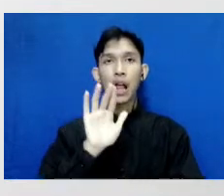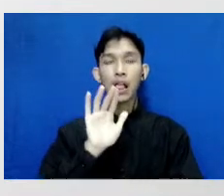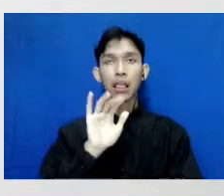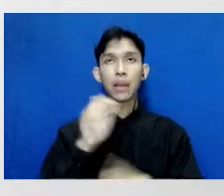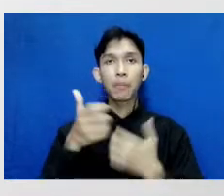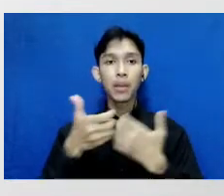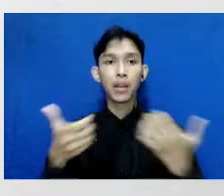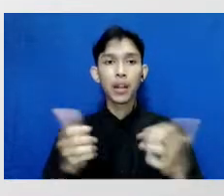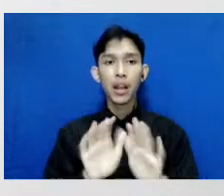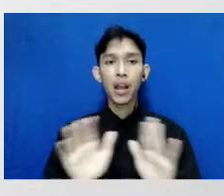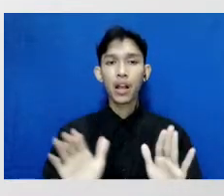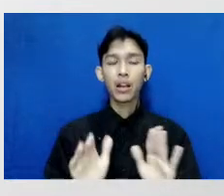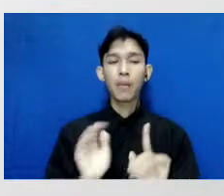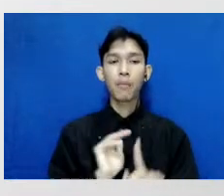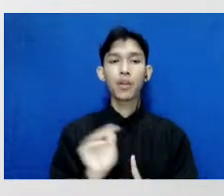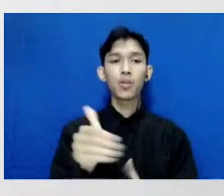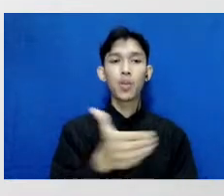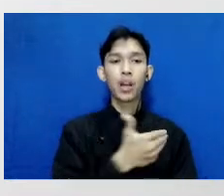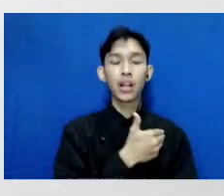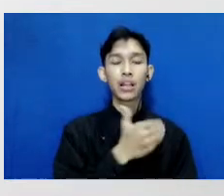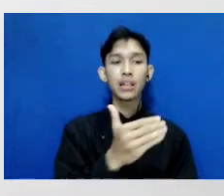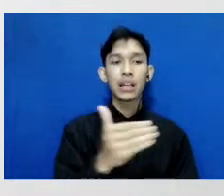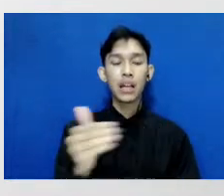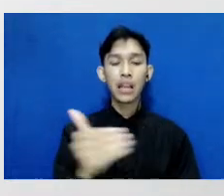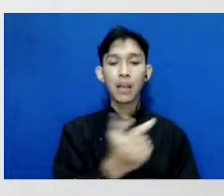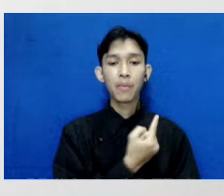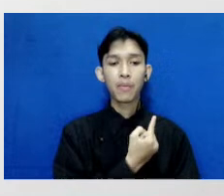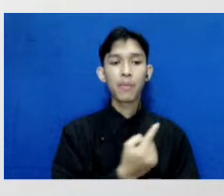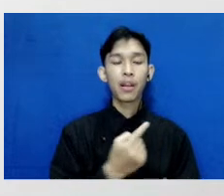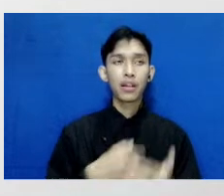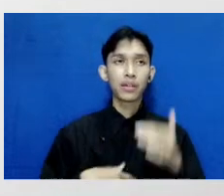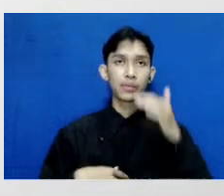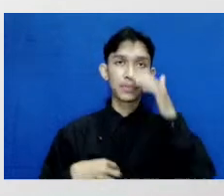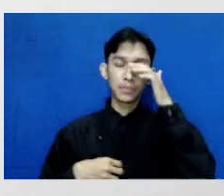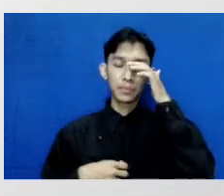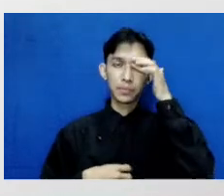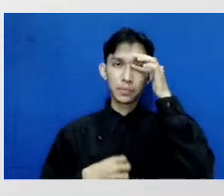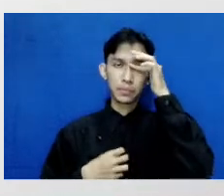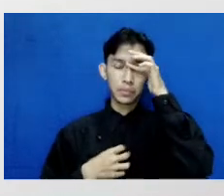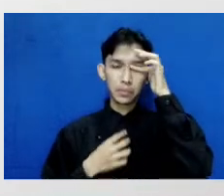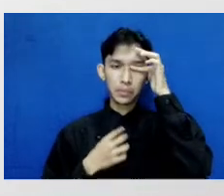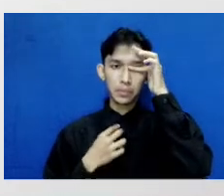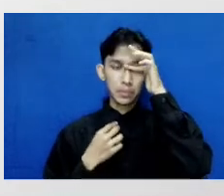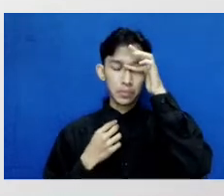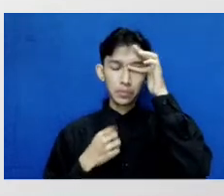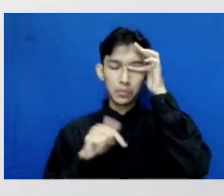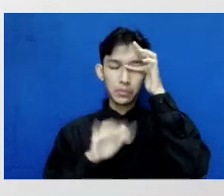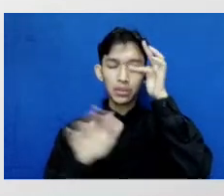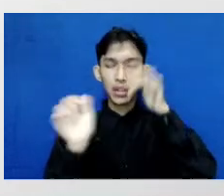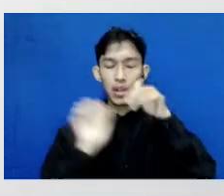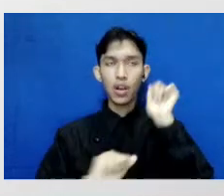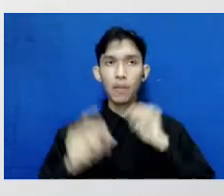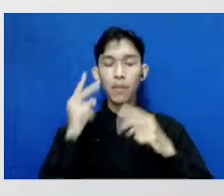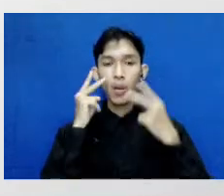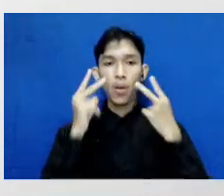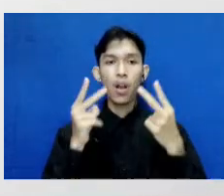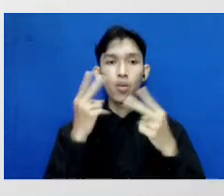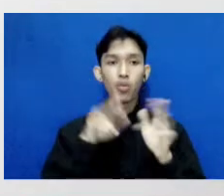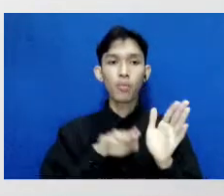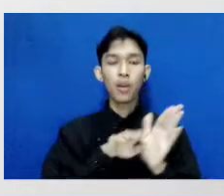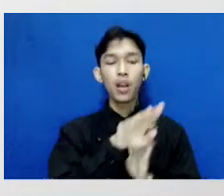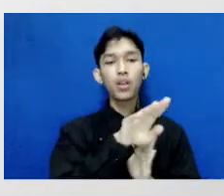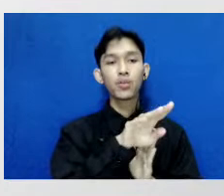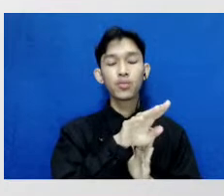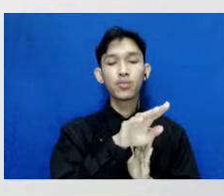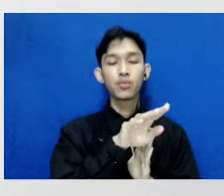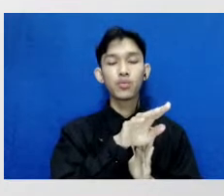bedanya terhadap perlindungan data pribadi. Perlindungan data pribadi di dalam konteks pengawasan, termasuk juga pemajuan, penegakan